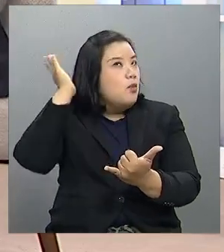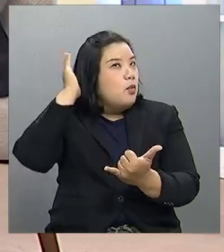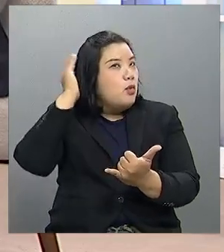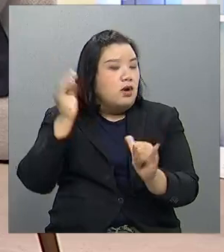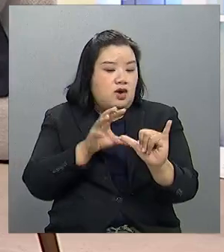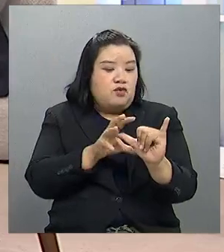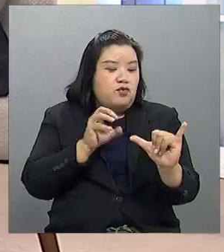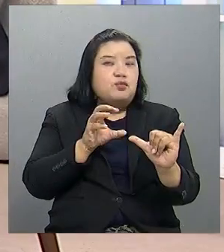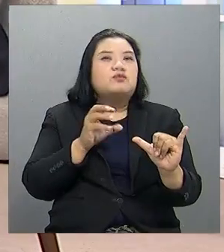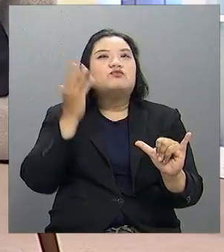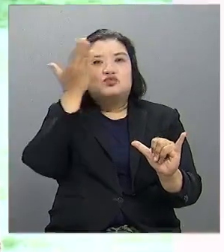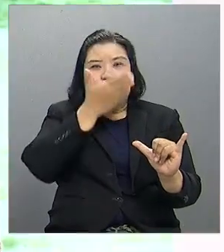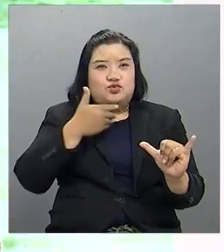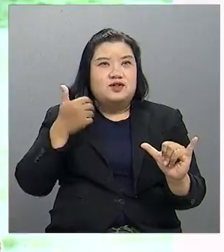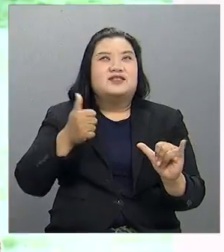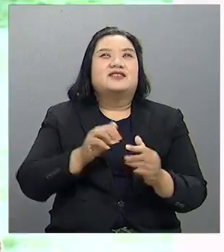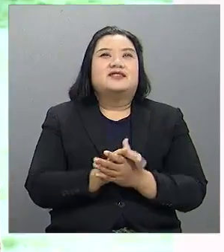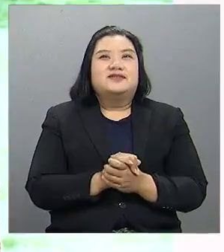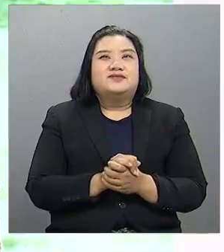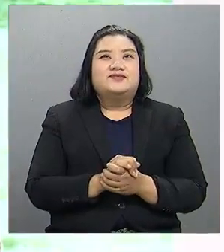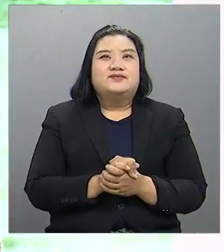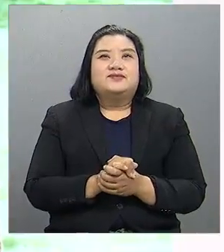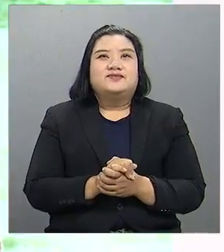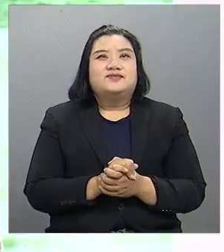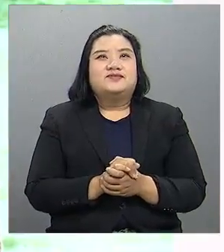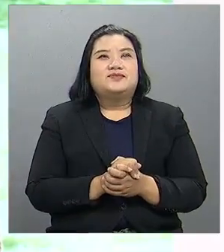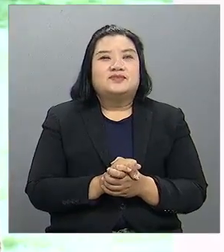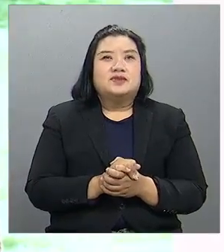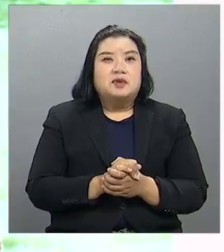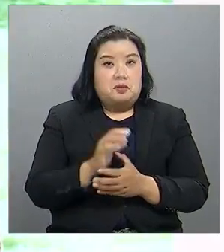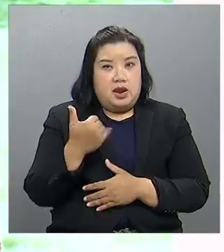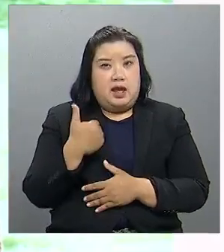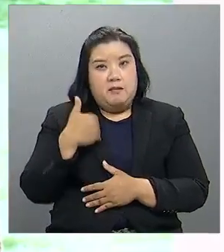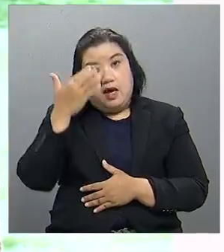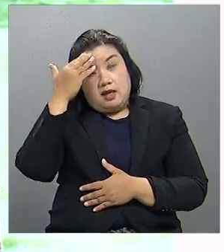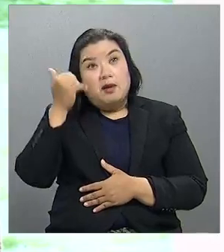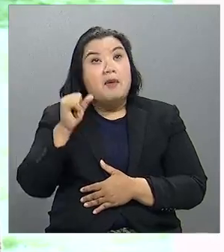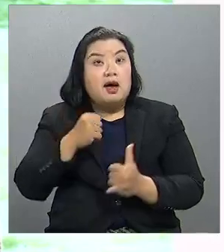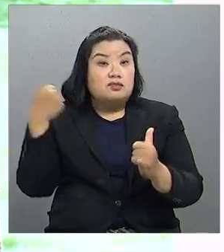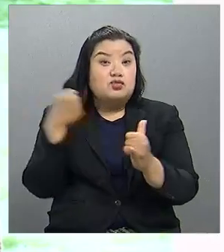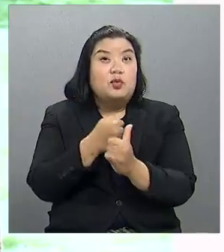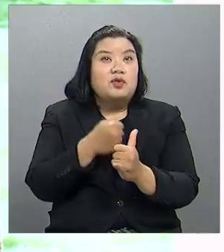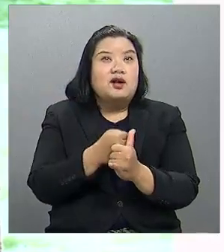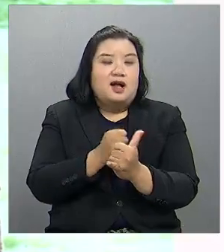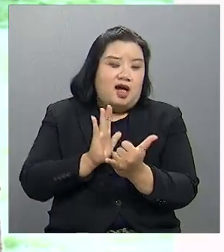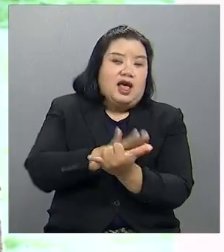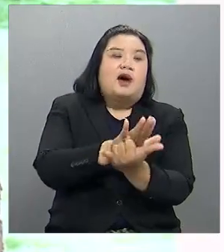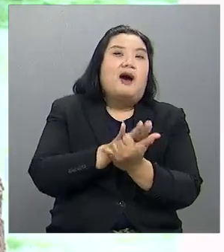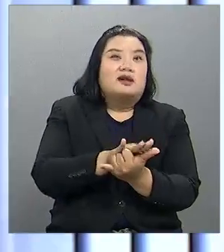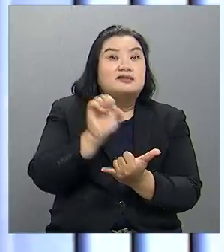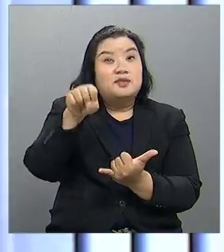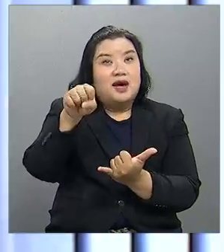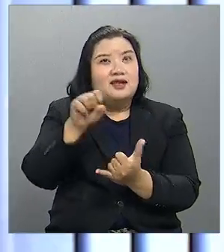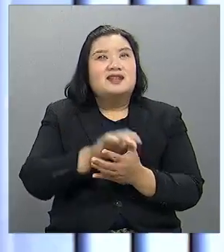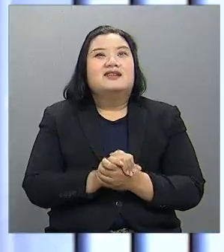ในการหามาทำมาหากิน จริงๆคุณแม่อาจจะไม่ได้ใช้มือในการพลิก แม่ทุบเหรออ าจจะใช้เท้าตอนเลี้ยงเรา